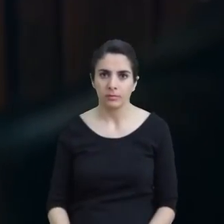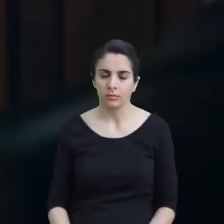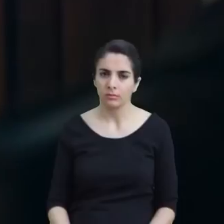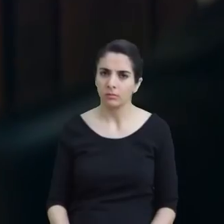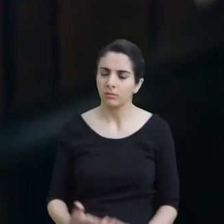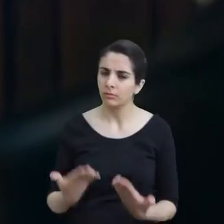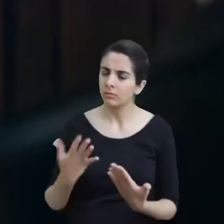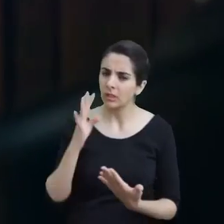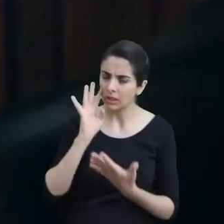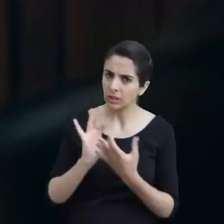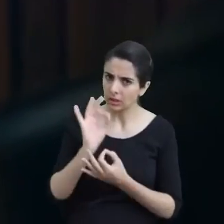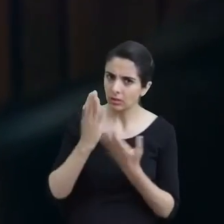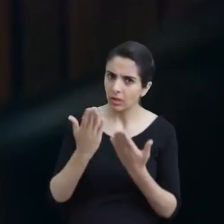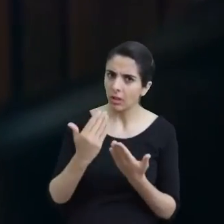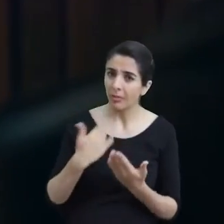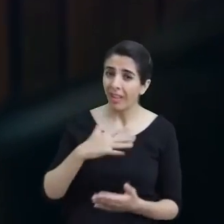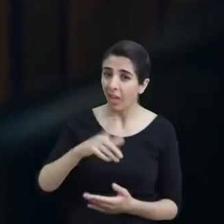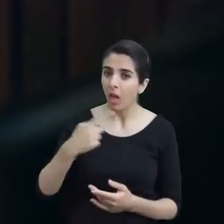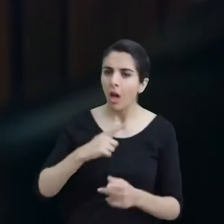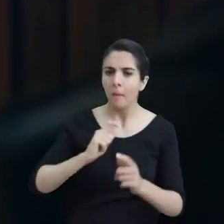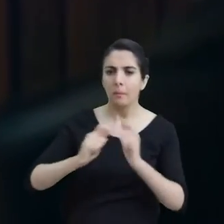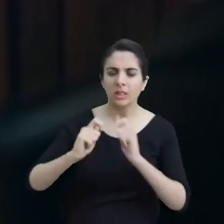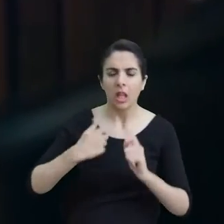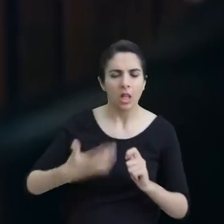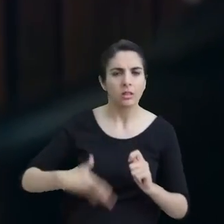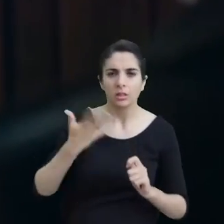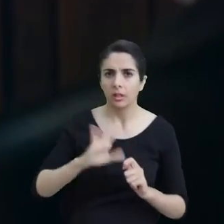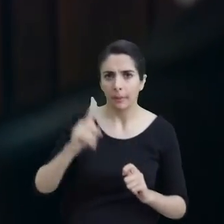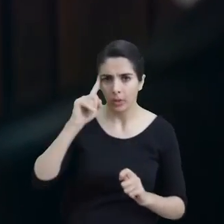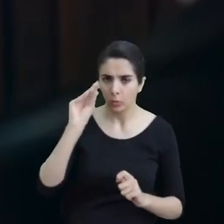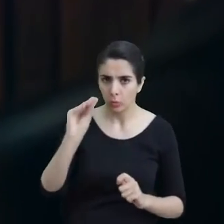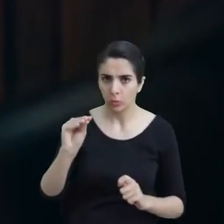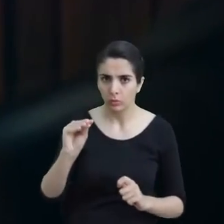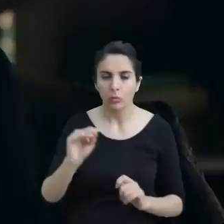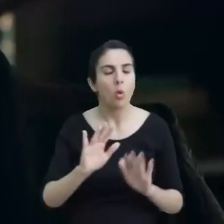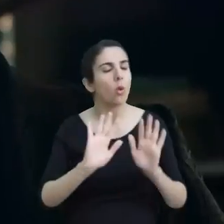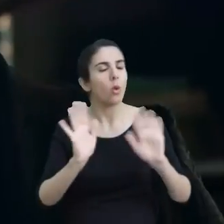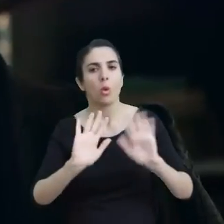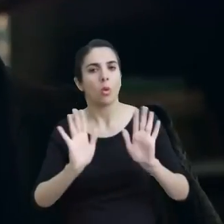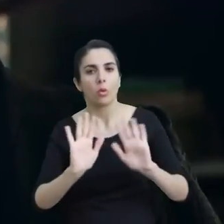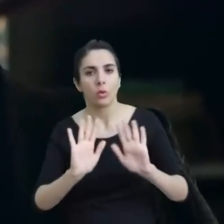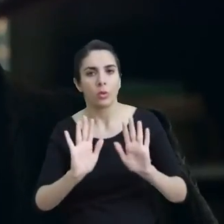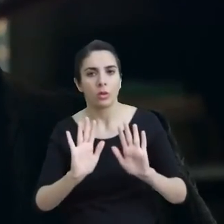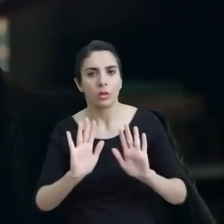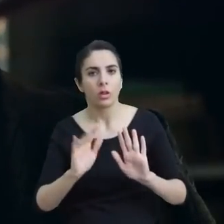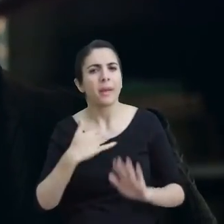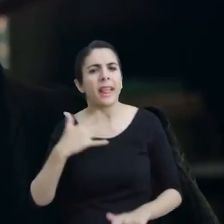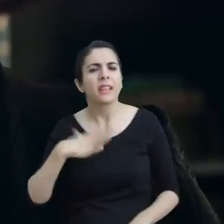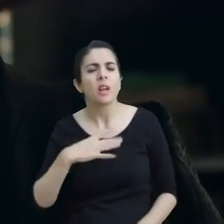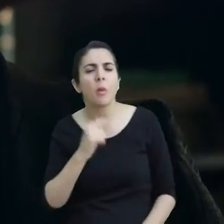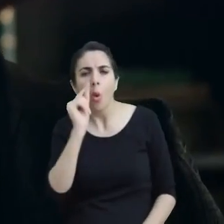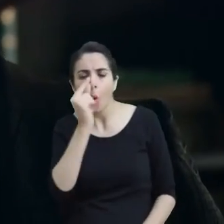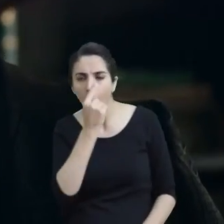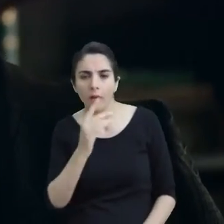Ey fani, biz hırsızlarla pazarlık etmeyiz, bilesin. Haşa Kadı Efendi.